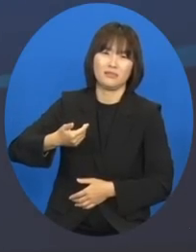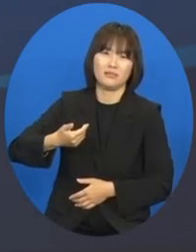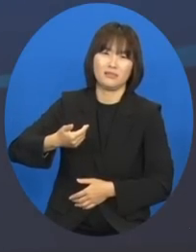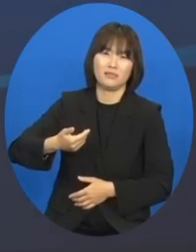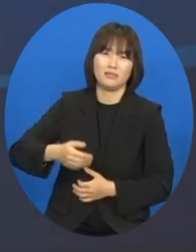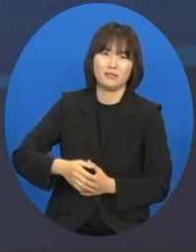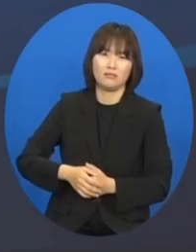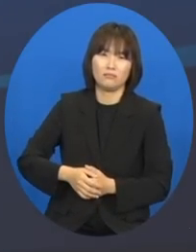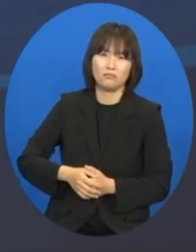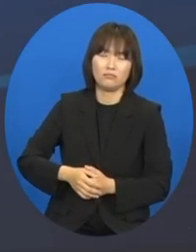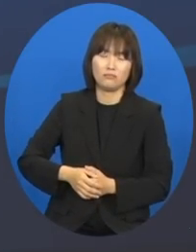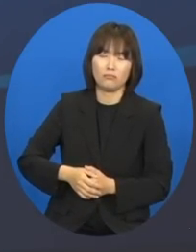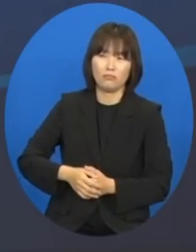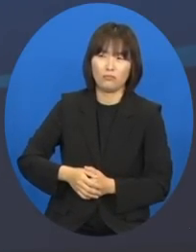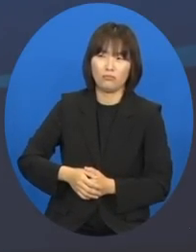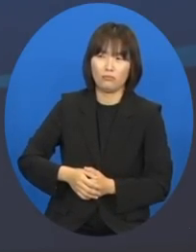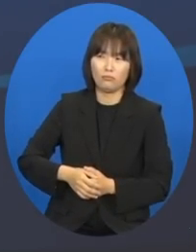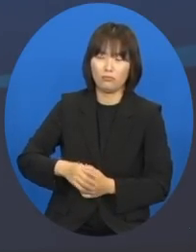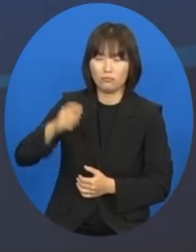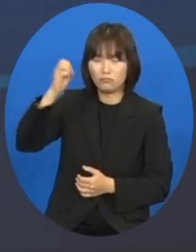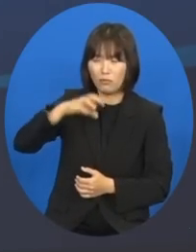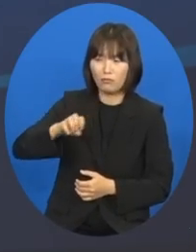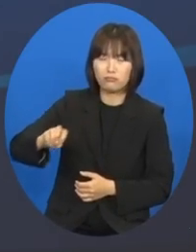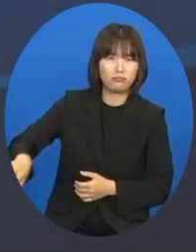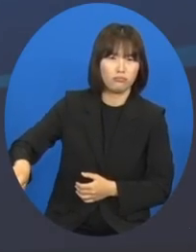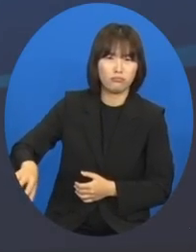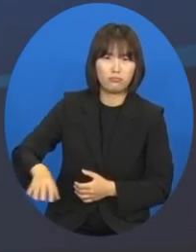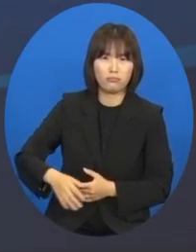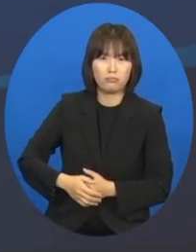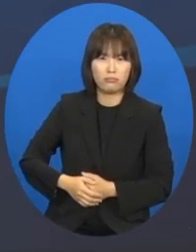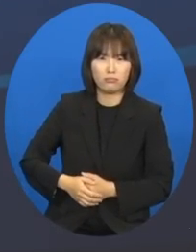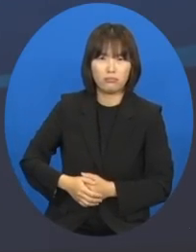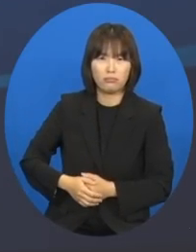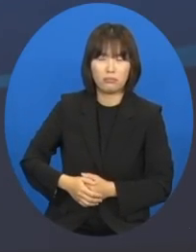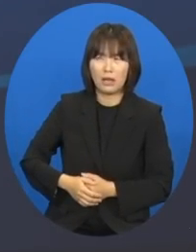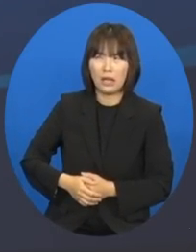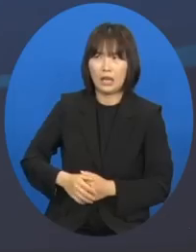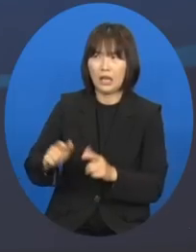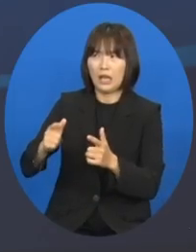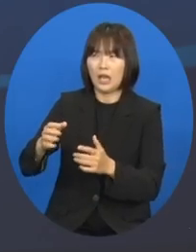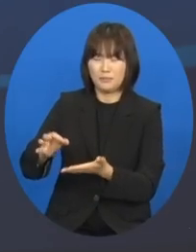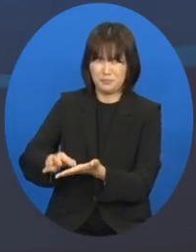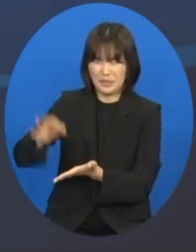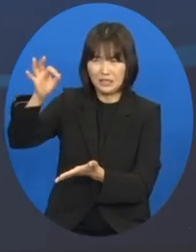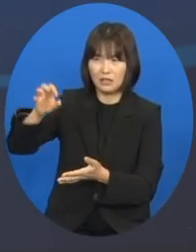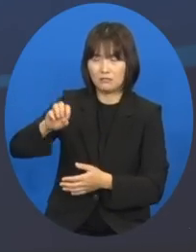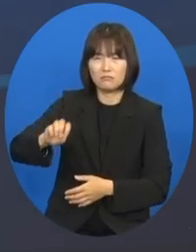그 돈이 자기가 내려놔 아니야 먹어도 돼 근데 너무 비싸 내려놓더라고요